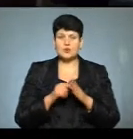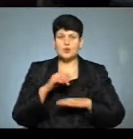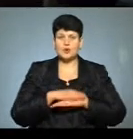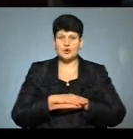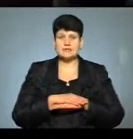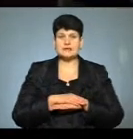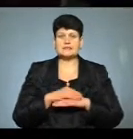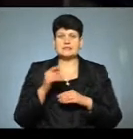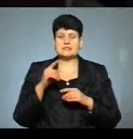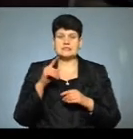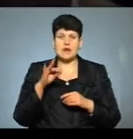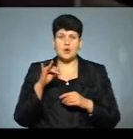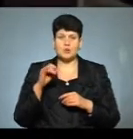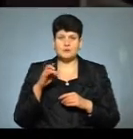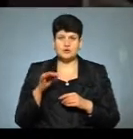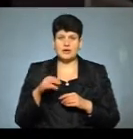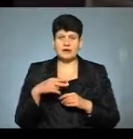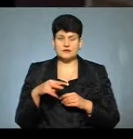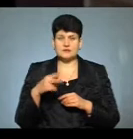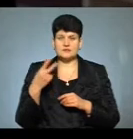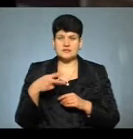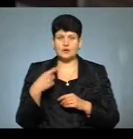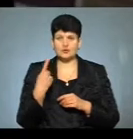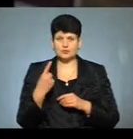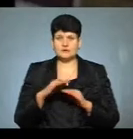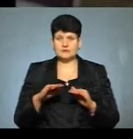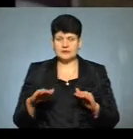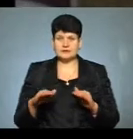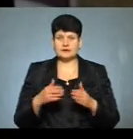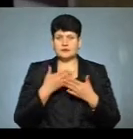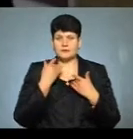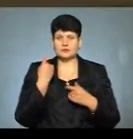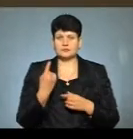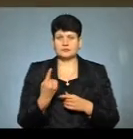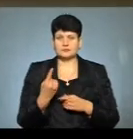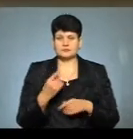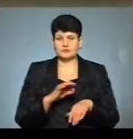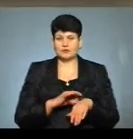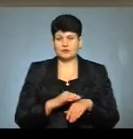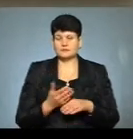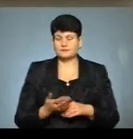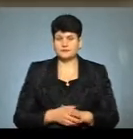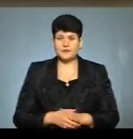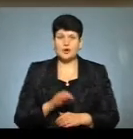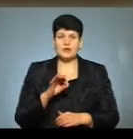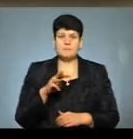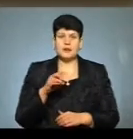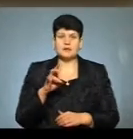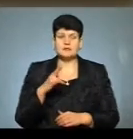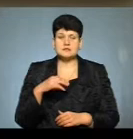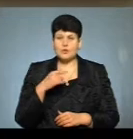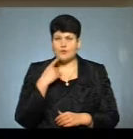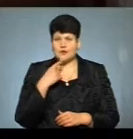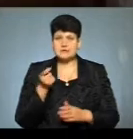літератури. З 21 учня відсутній один хворий. Олег Мандій каже, закривати